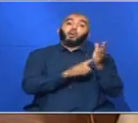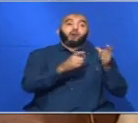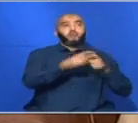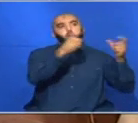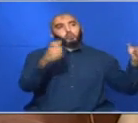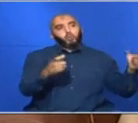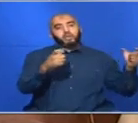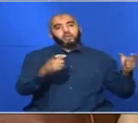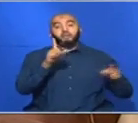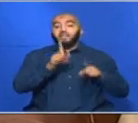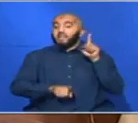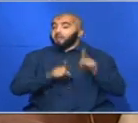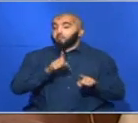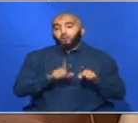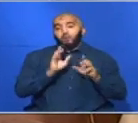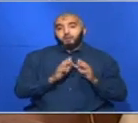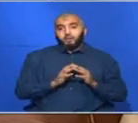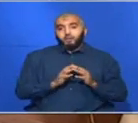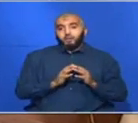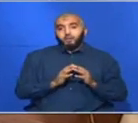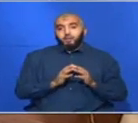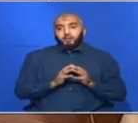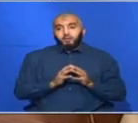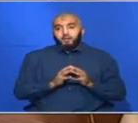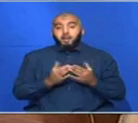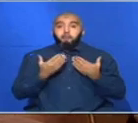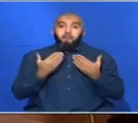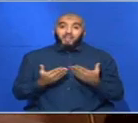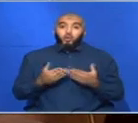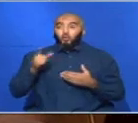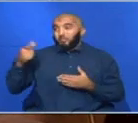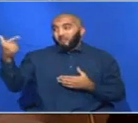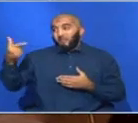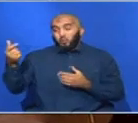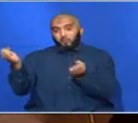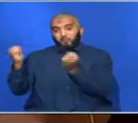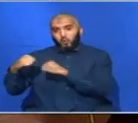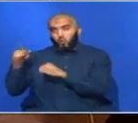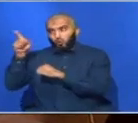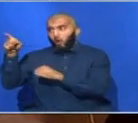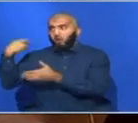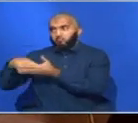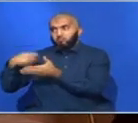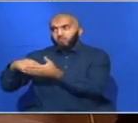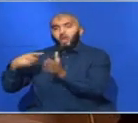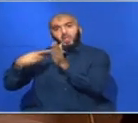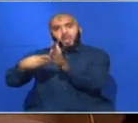ولذلك ان ان يتم الاتفاق بان فلان يتحمل الدين